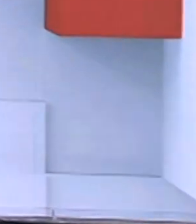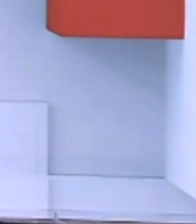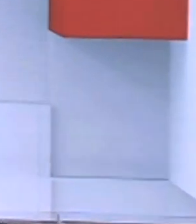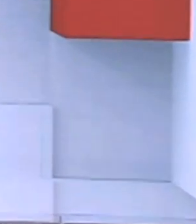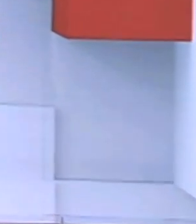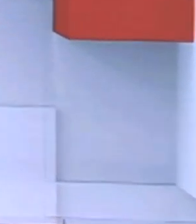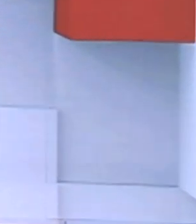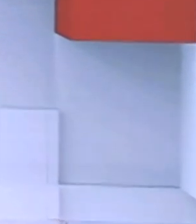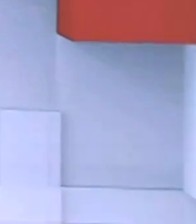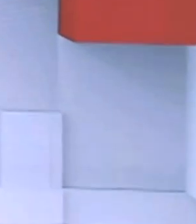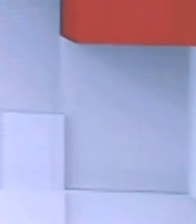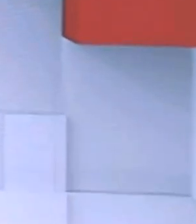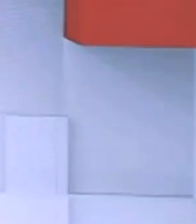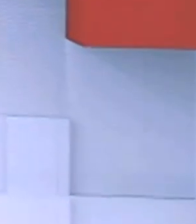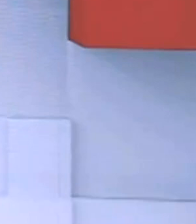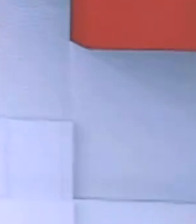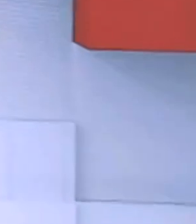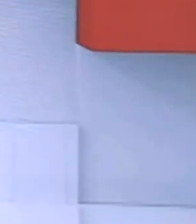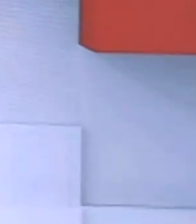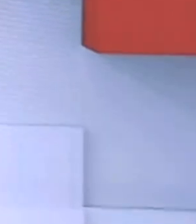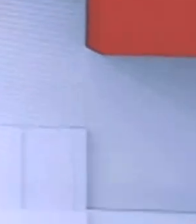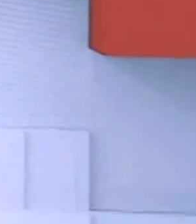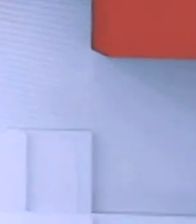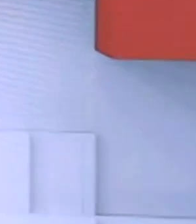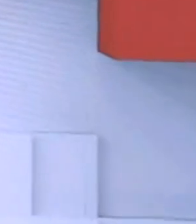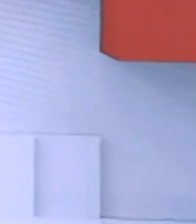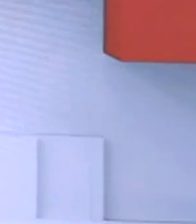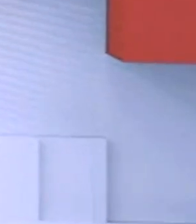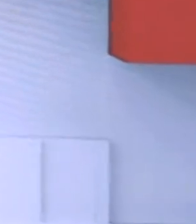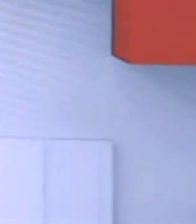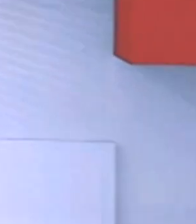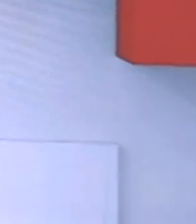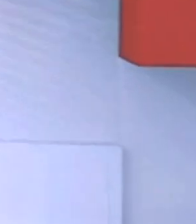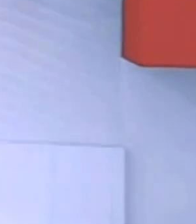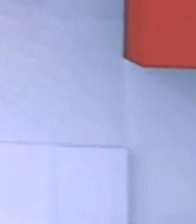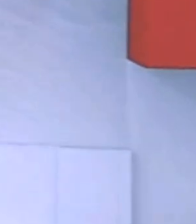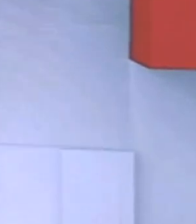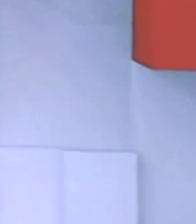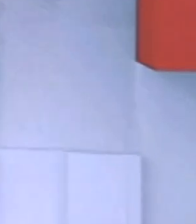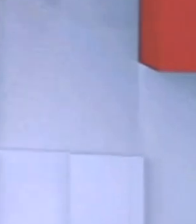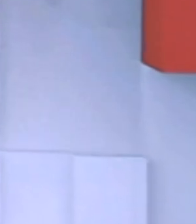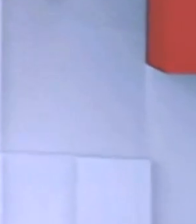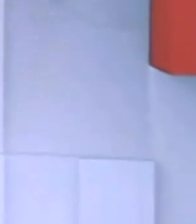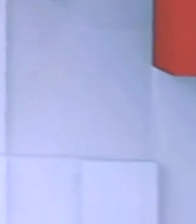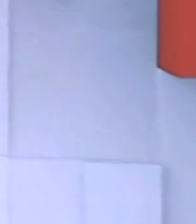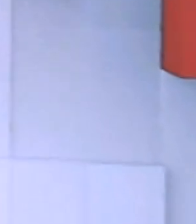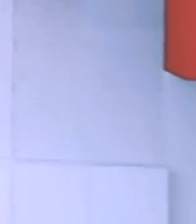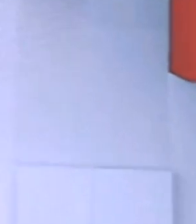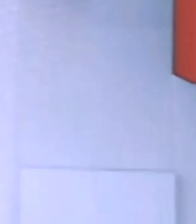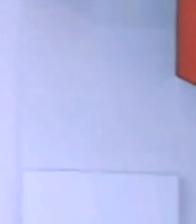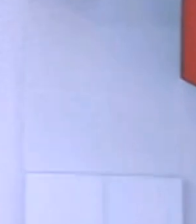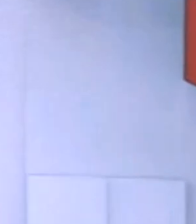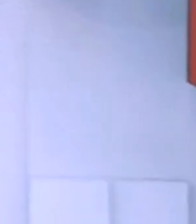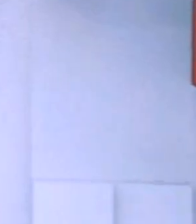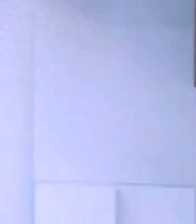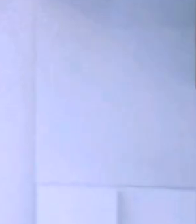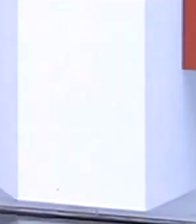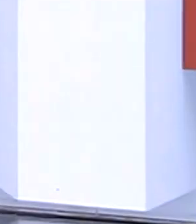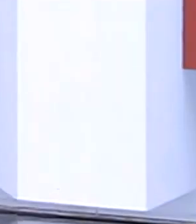Армыстар, құрметті көрермен, студияда Аяжан Баубек қызы назарларыңызға 7-ші қараша сейсенбіге арналған ауа райы мәліметін